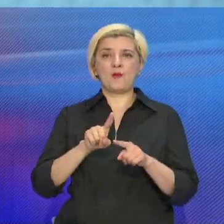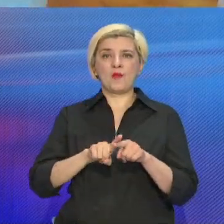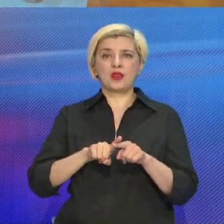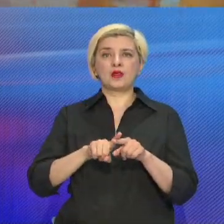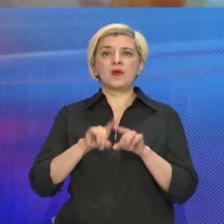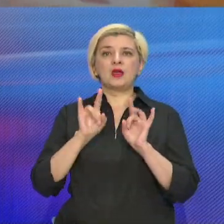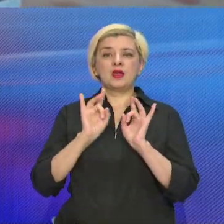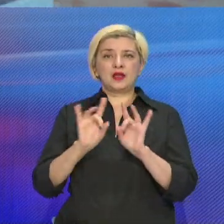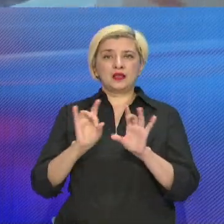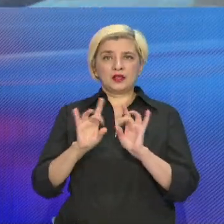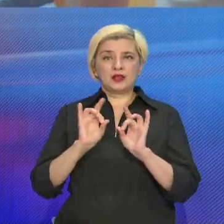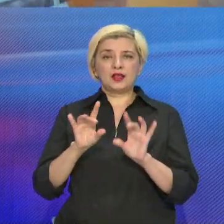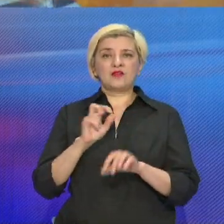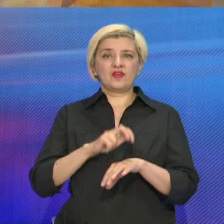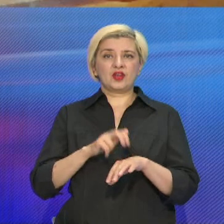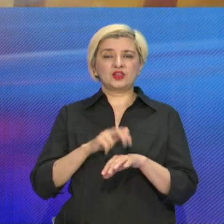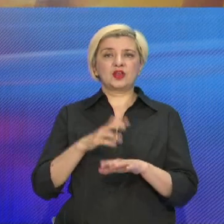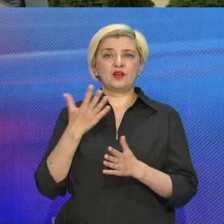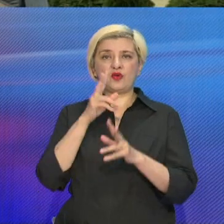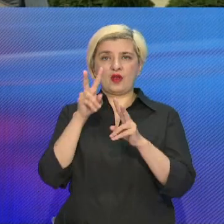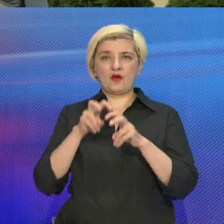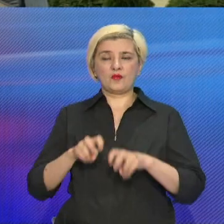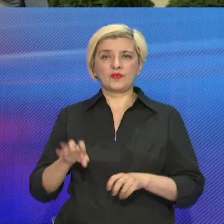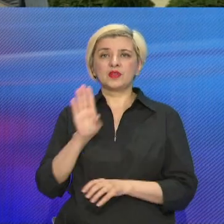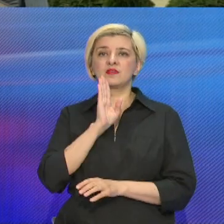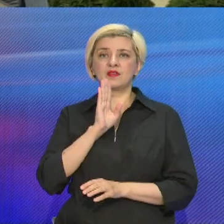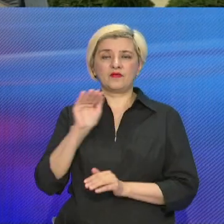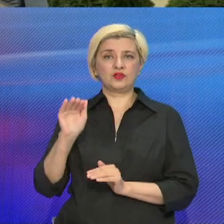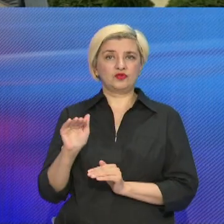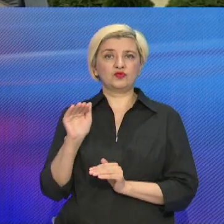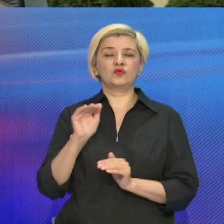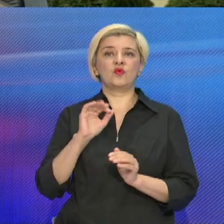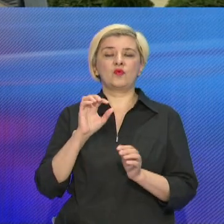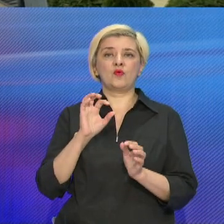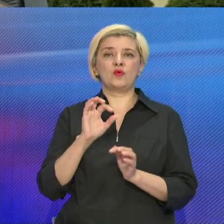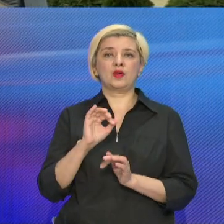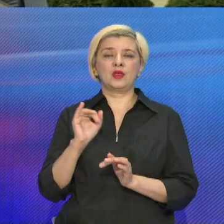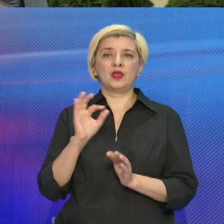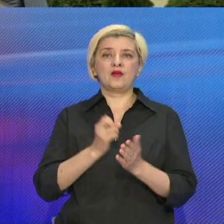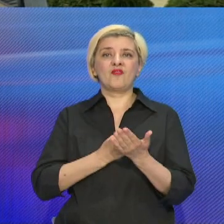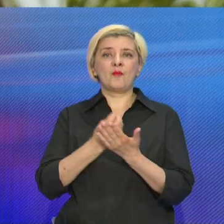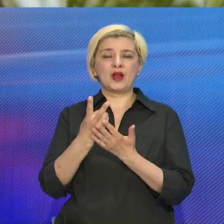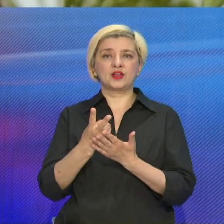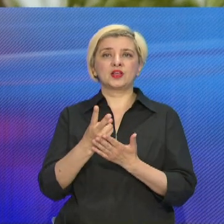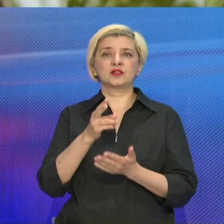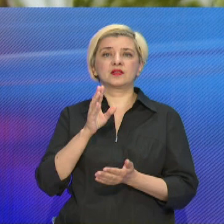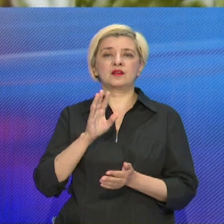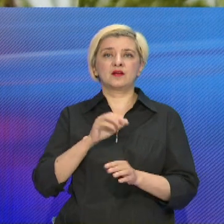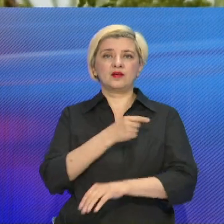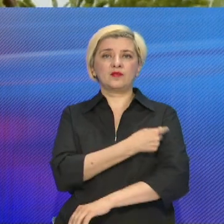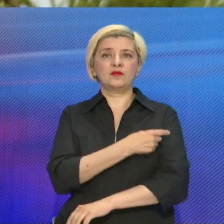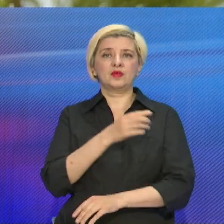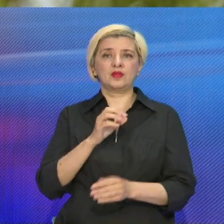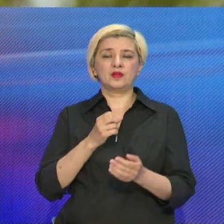огляд девчинки по звороте батьков. Дежурный медик потлумачил, что в установу оховы здоровья шпитализована пациентка 2021